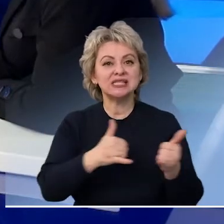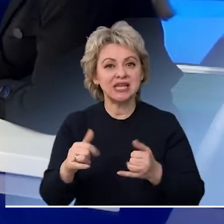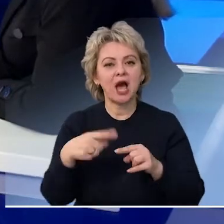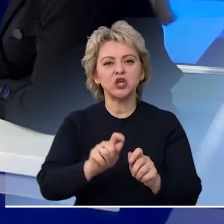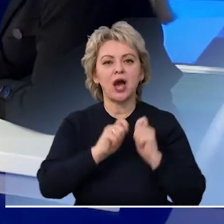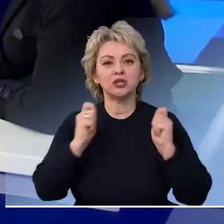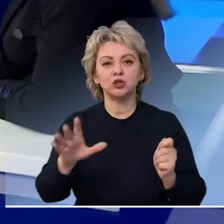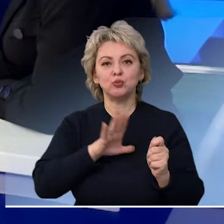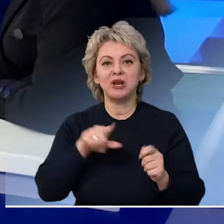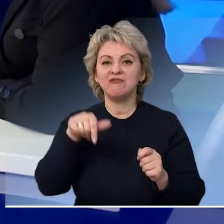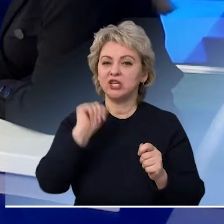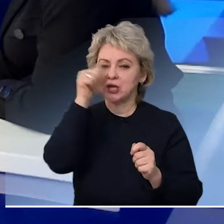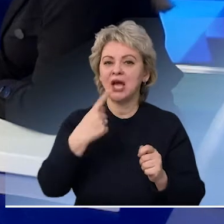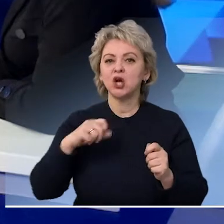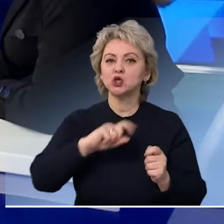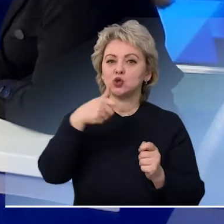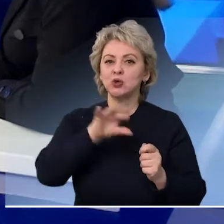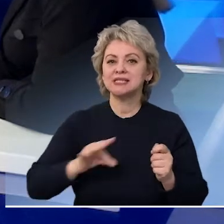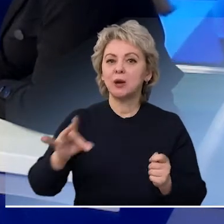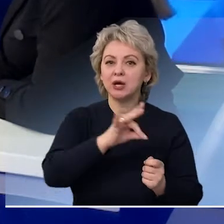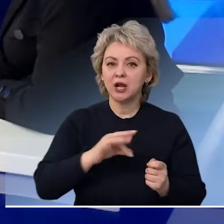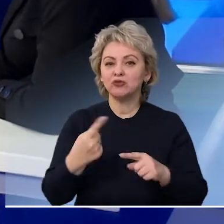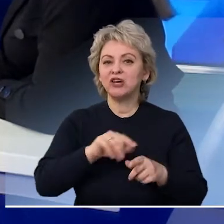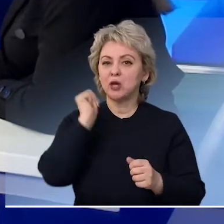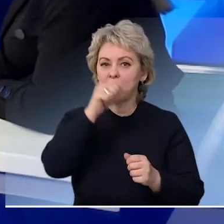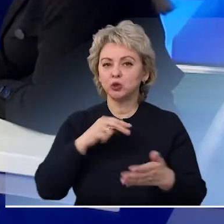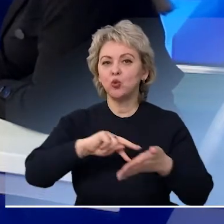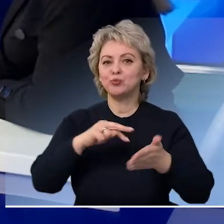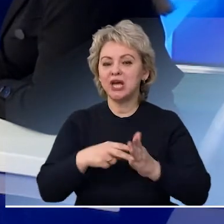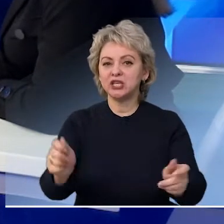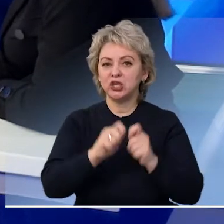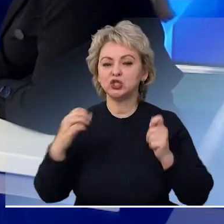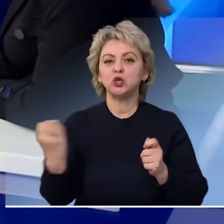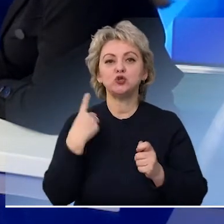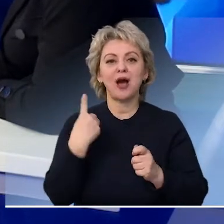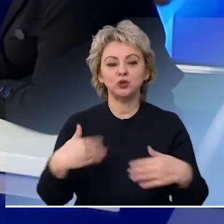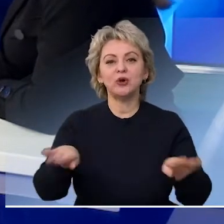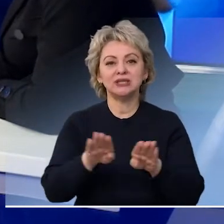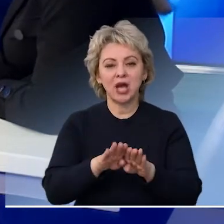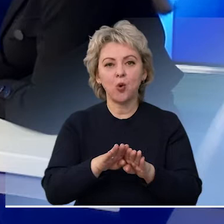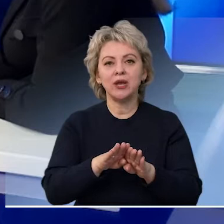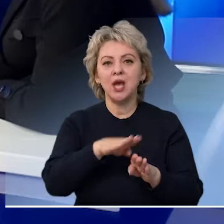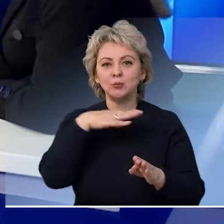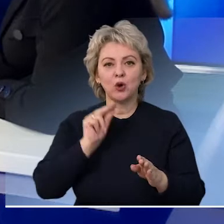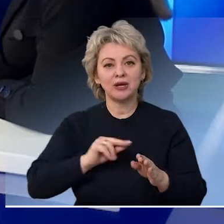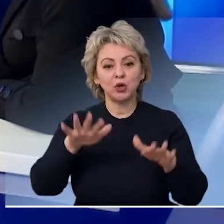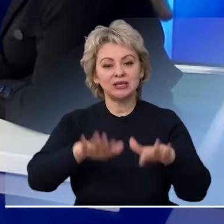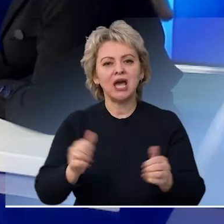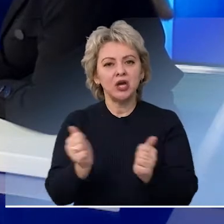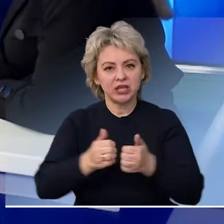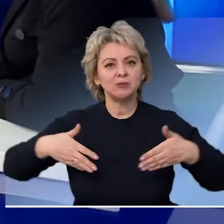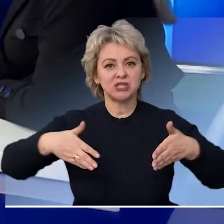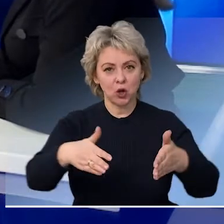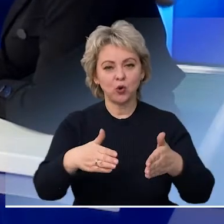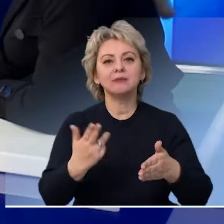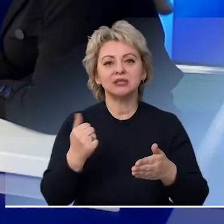сервиса. Они открыты были в этом году в Красносулинском районе. В этом году планируется открытие еще одно только многофункциональное. Это зона. На